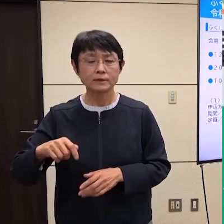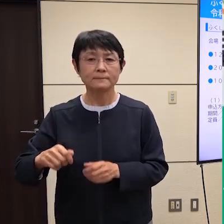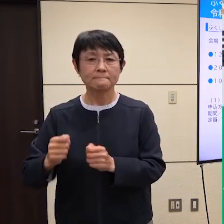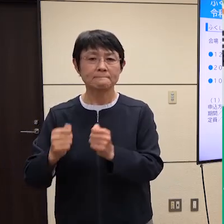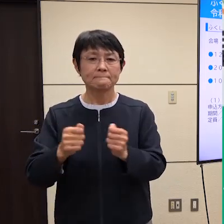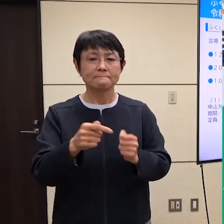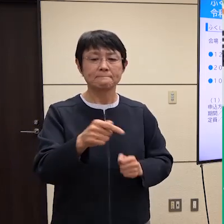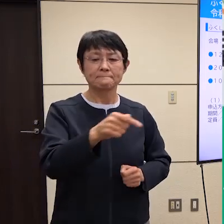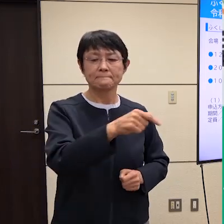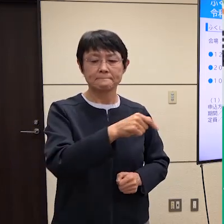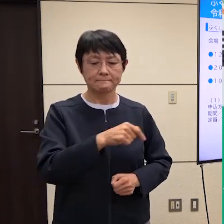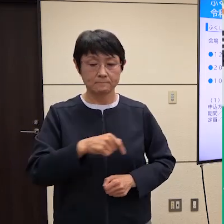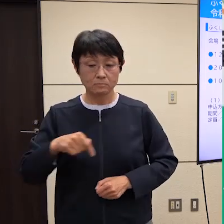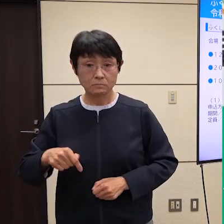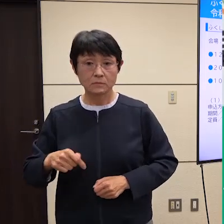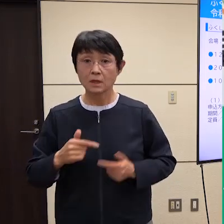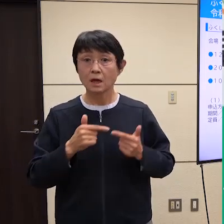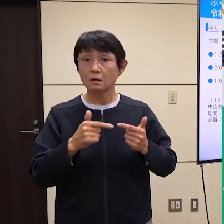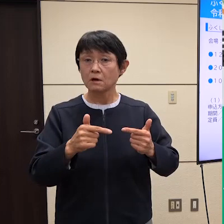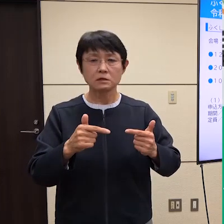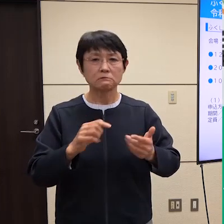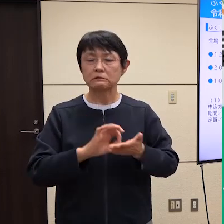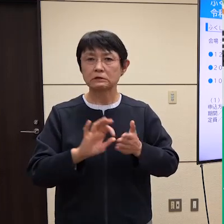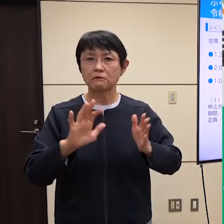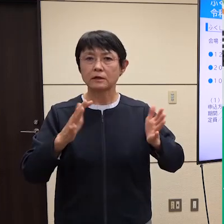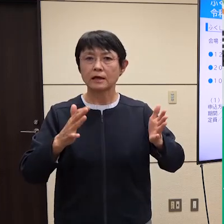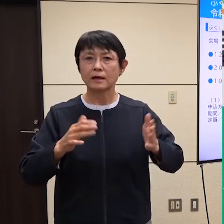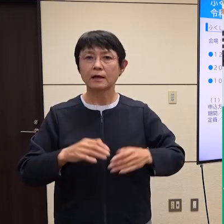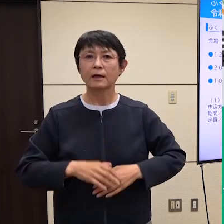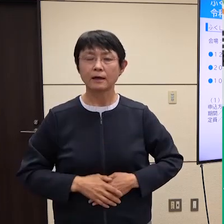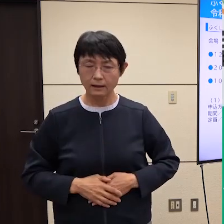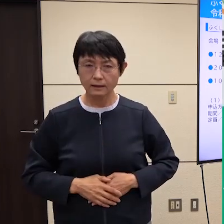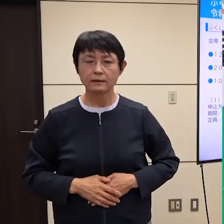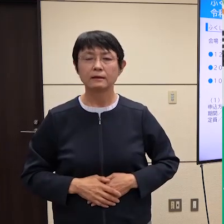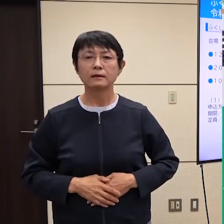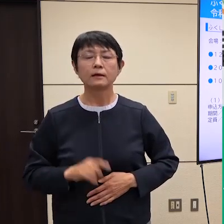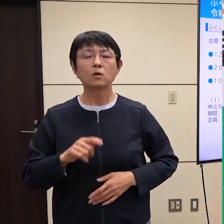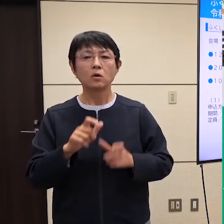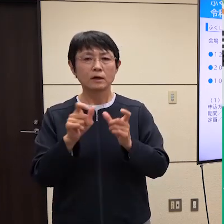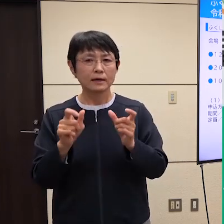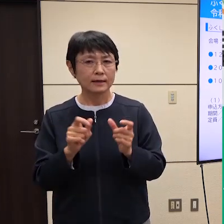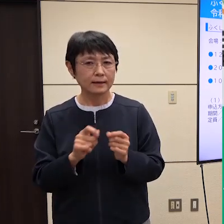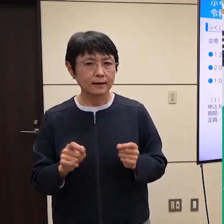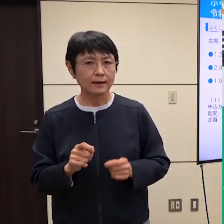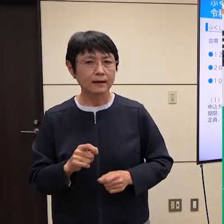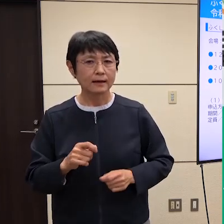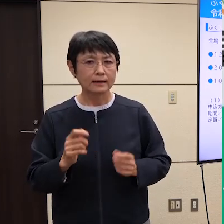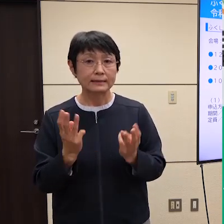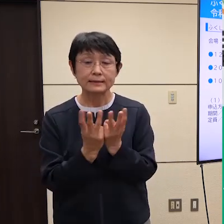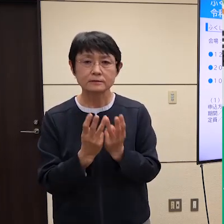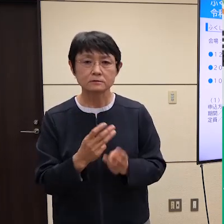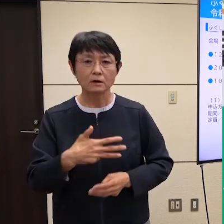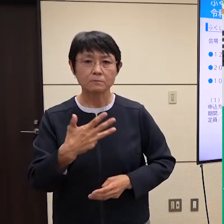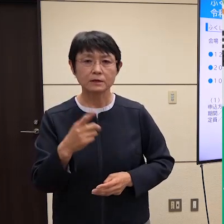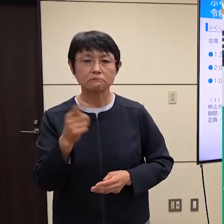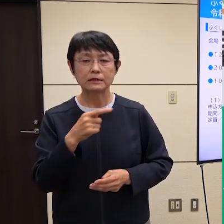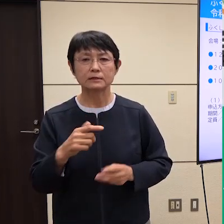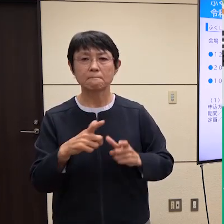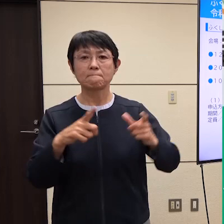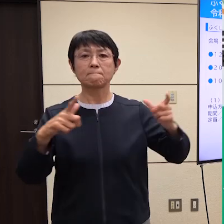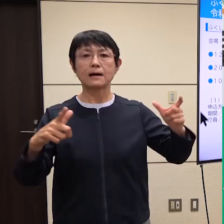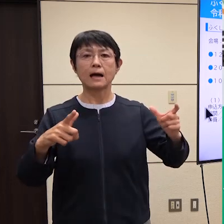要はなくなりました。その結果として、800名に、拡大をいたします。